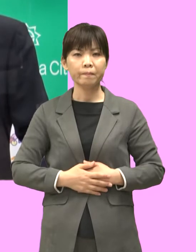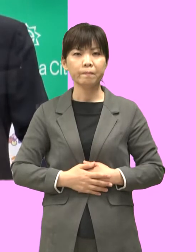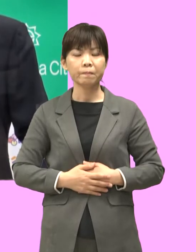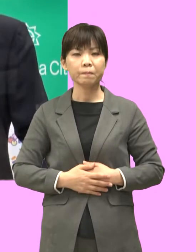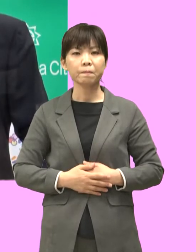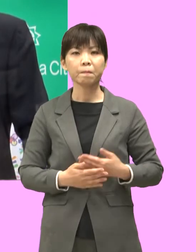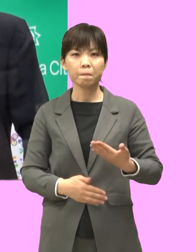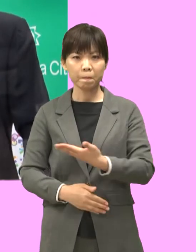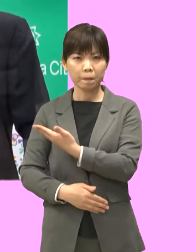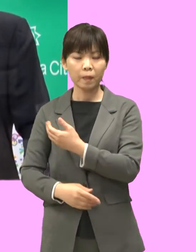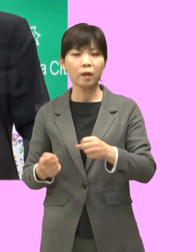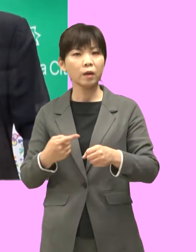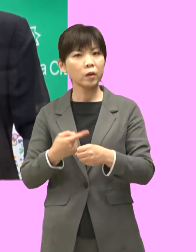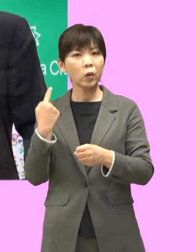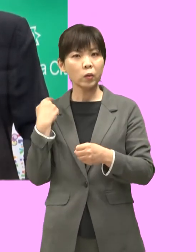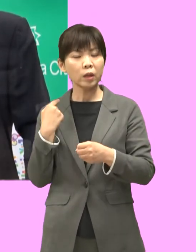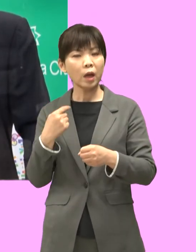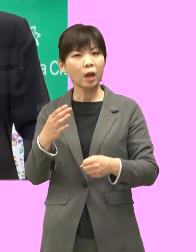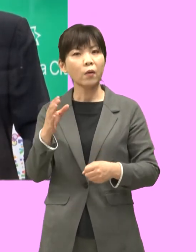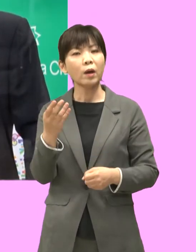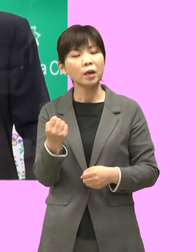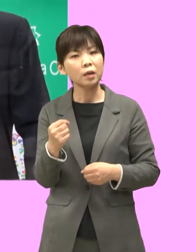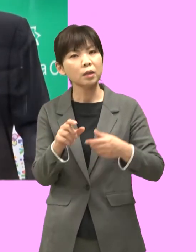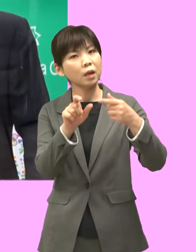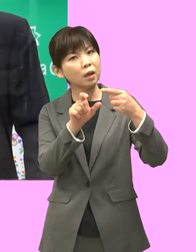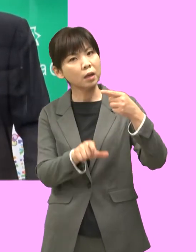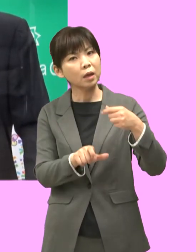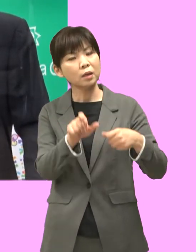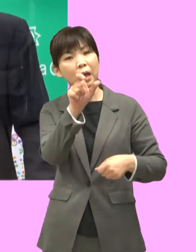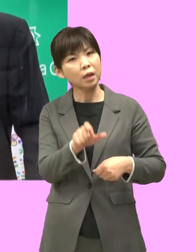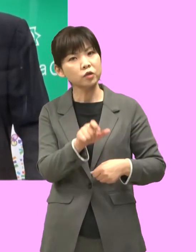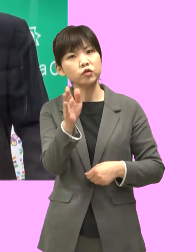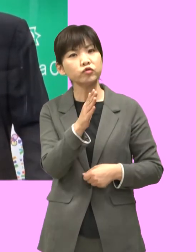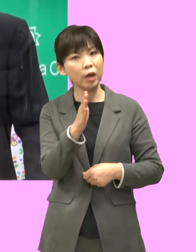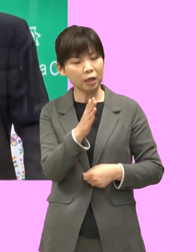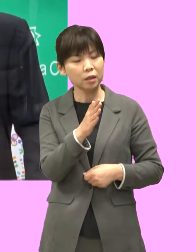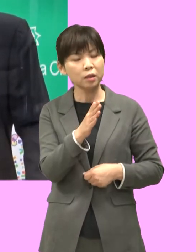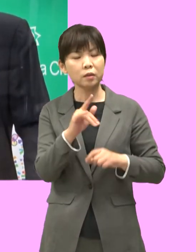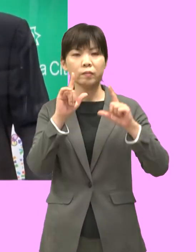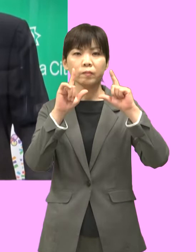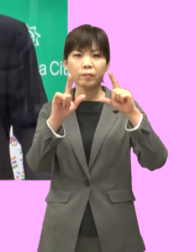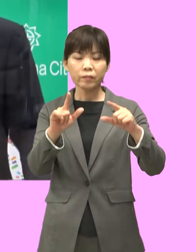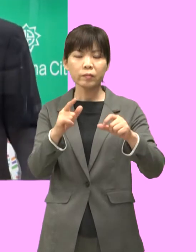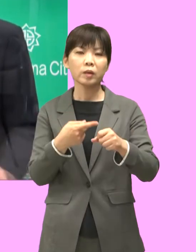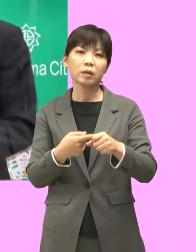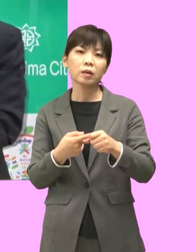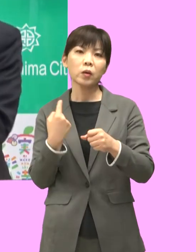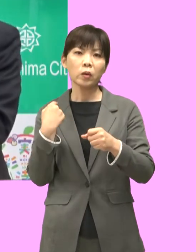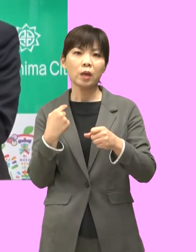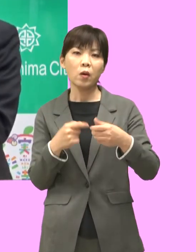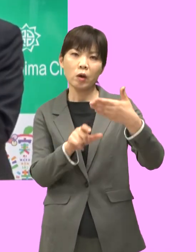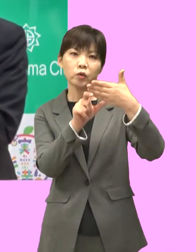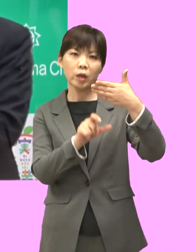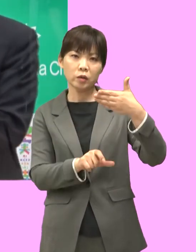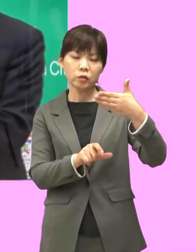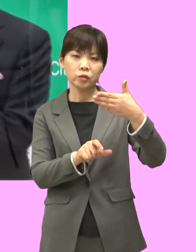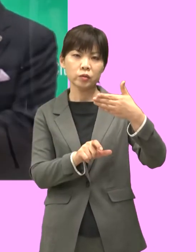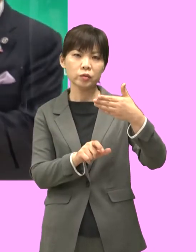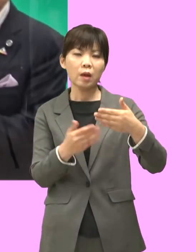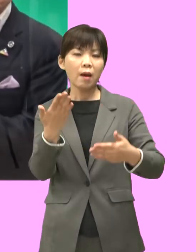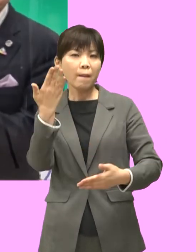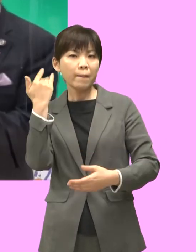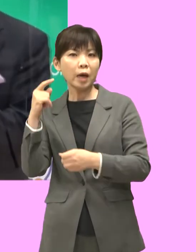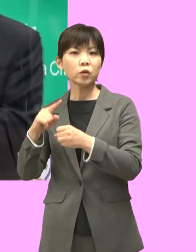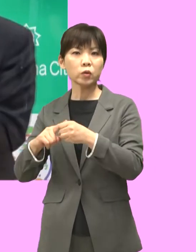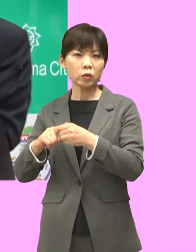みません、去年は何月頃に？ 去年は9月です。 ああ、 ぐらいに始めてたんですね。 じゃあ3ヶ月早めて。 で、その前の年がですね、大体